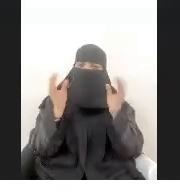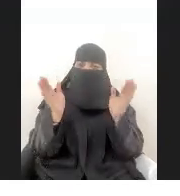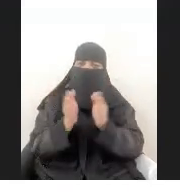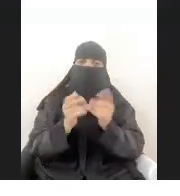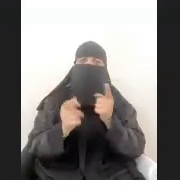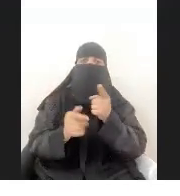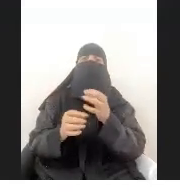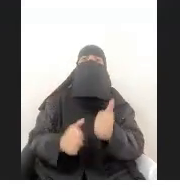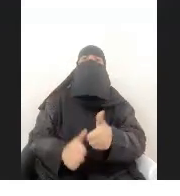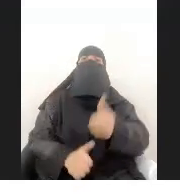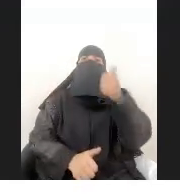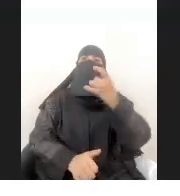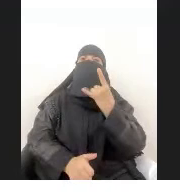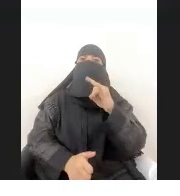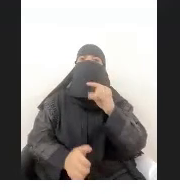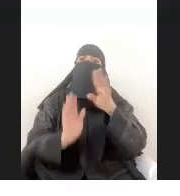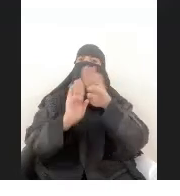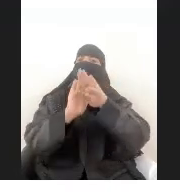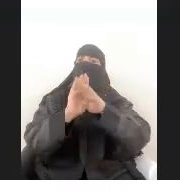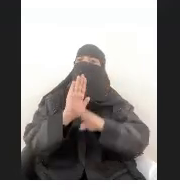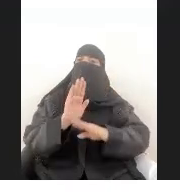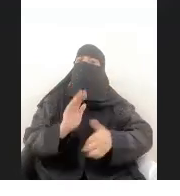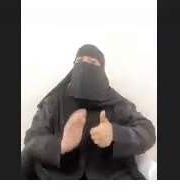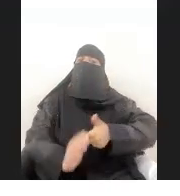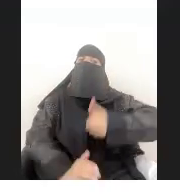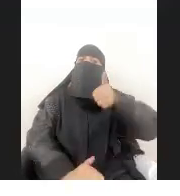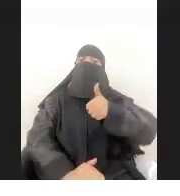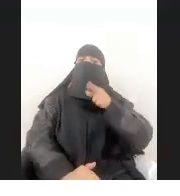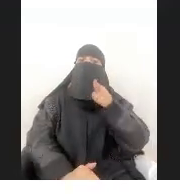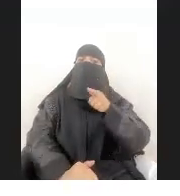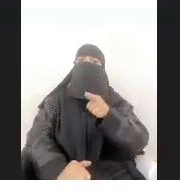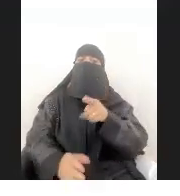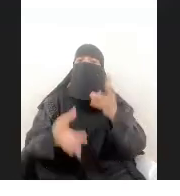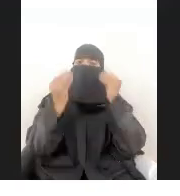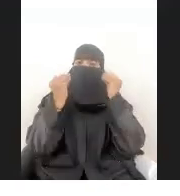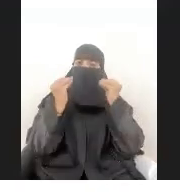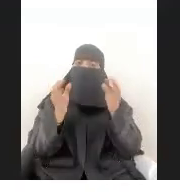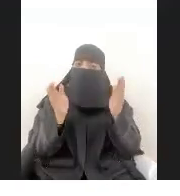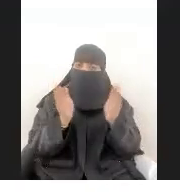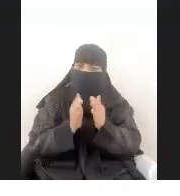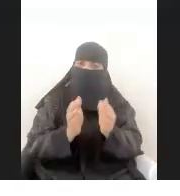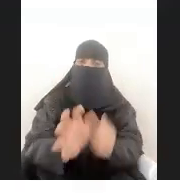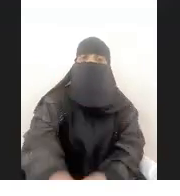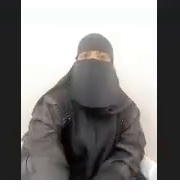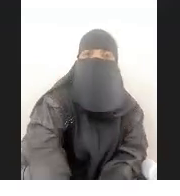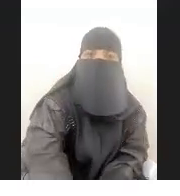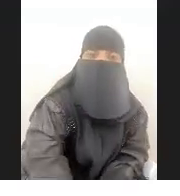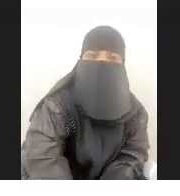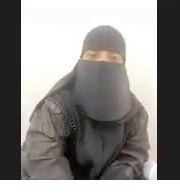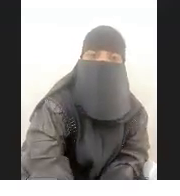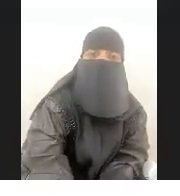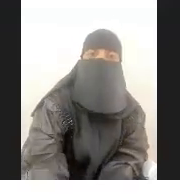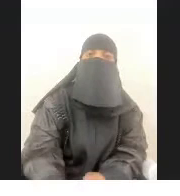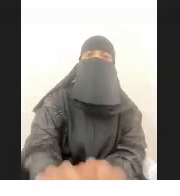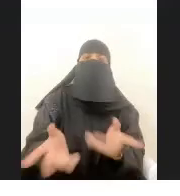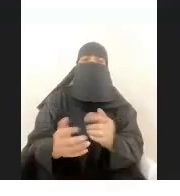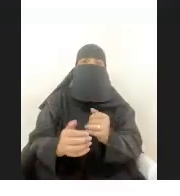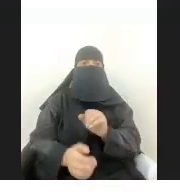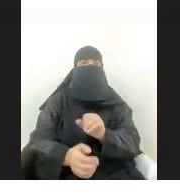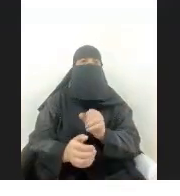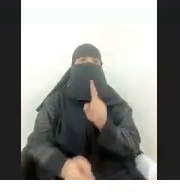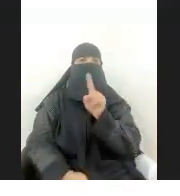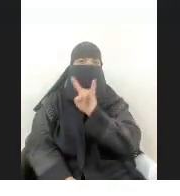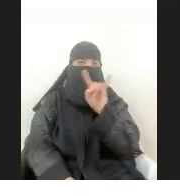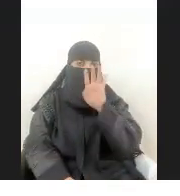10 منصات تدعم اللي هو منصات التعلم المصغر، ومثل ما ذكرنا البلاك بورد ومنصة مدرستي كلها تدعم، لأن هذه